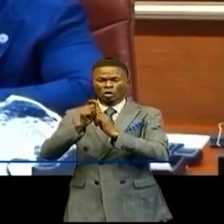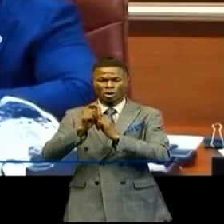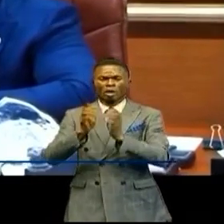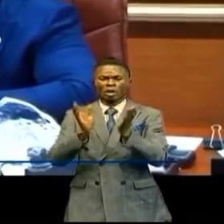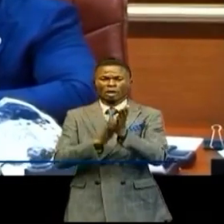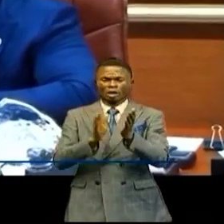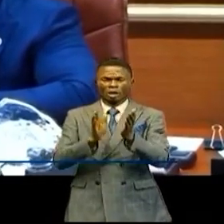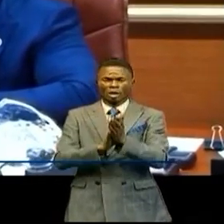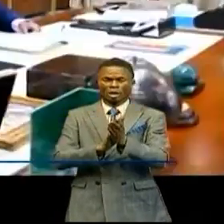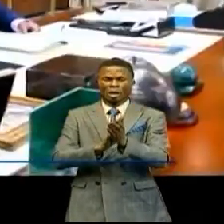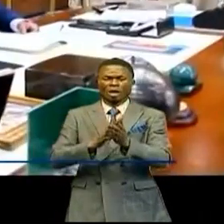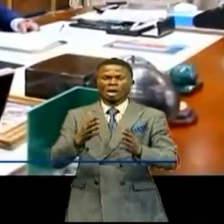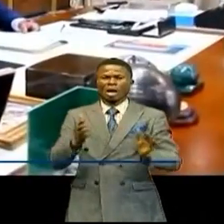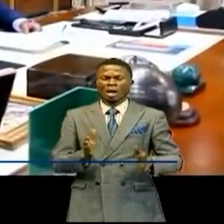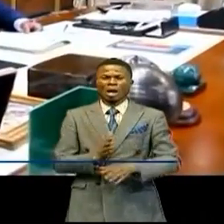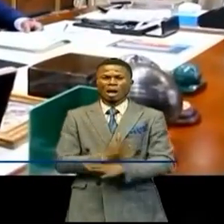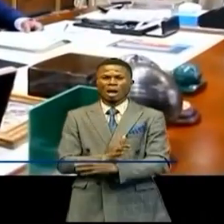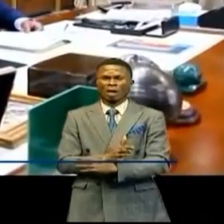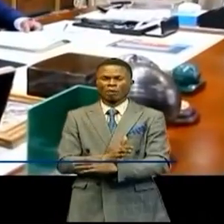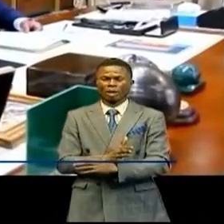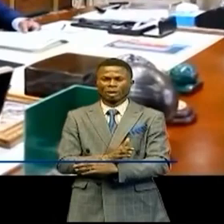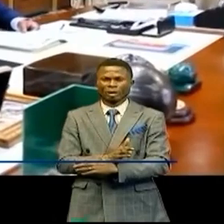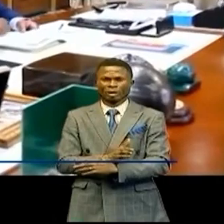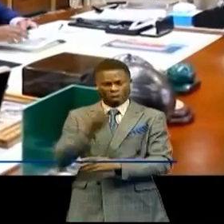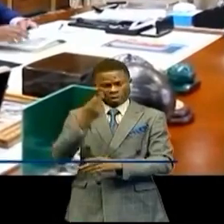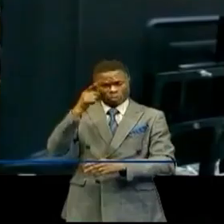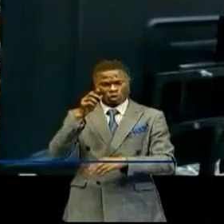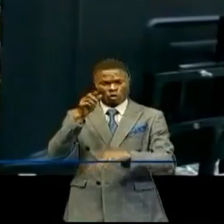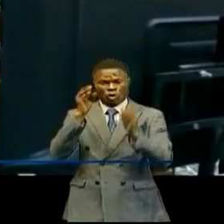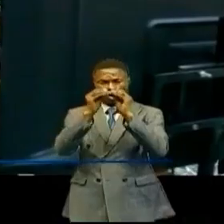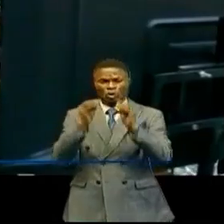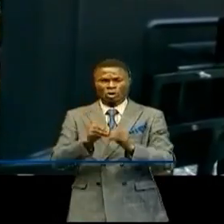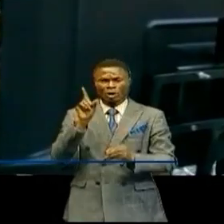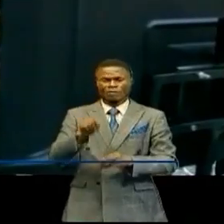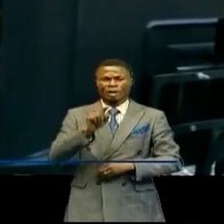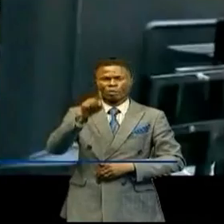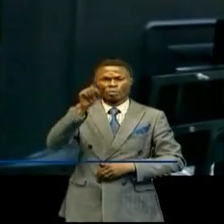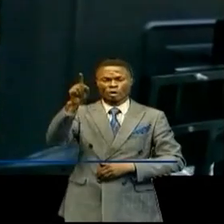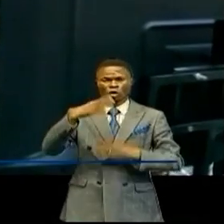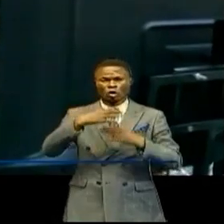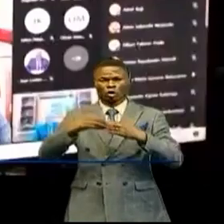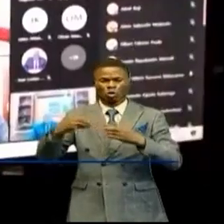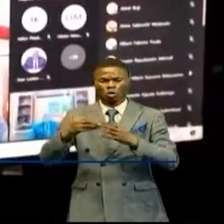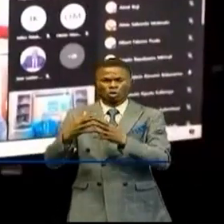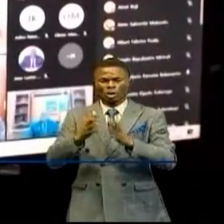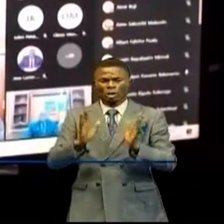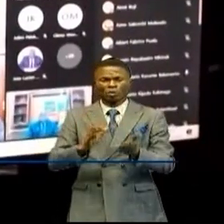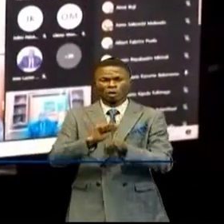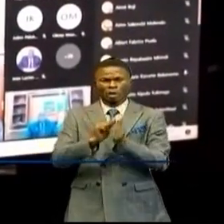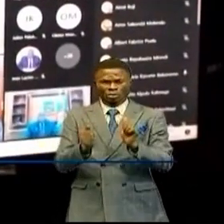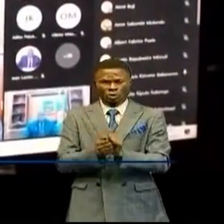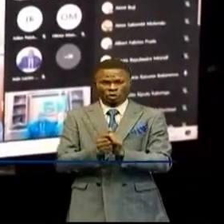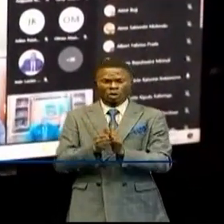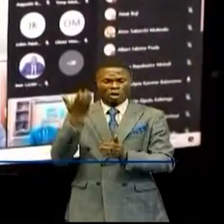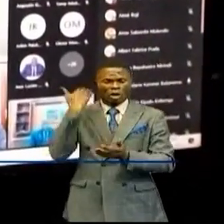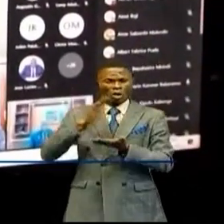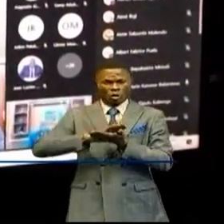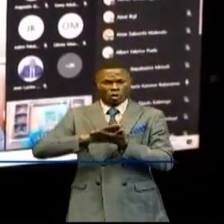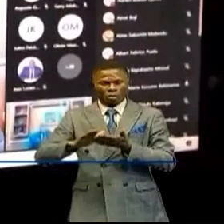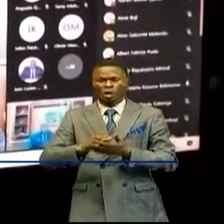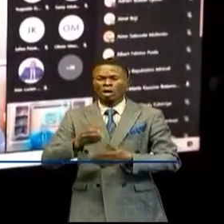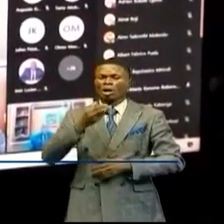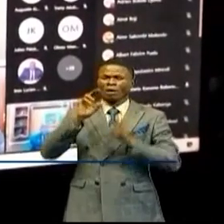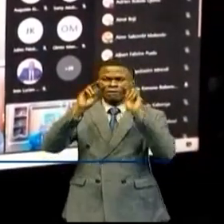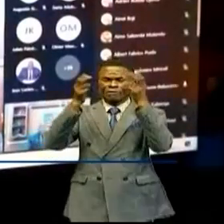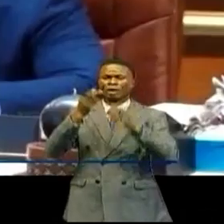financière allemande kfw pour un montant de 20 millions de dollars dans lé cadre de travaux d'adduction d'eau potable en gym